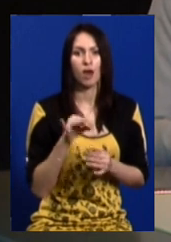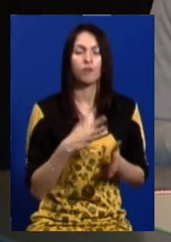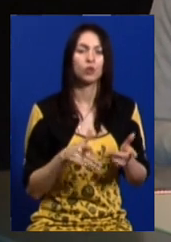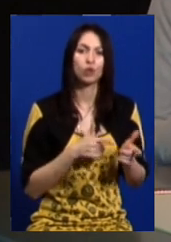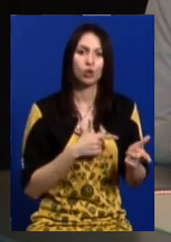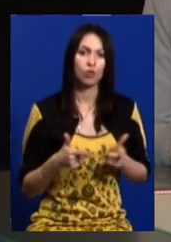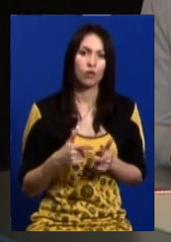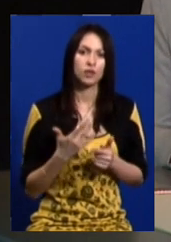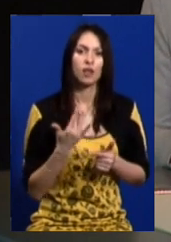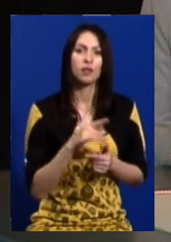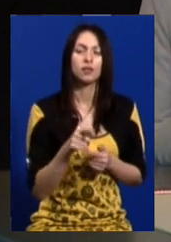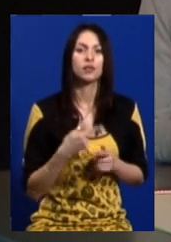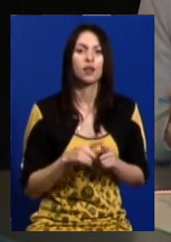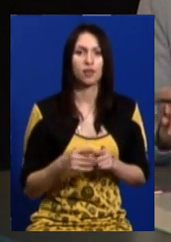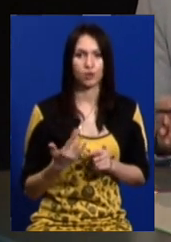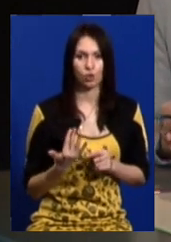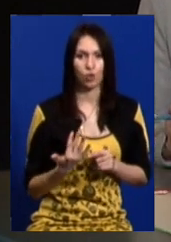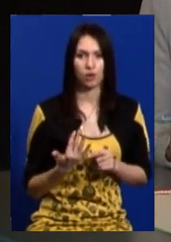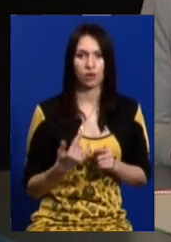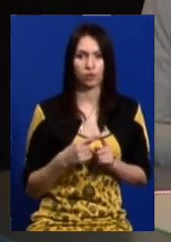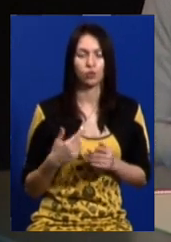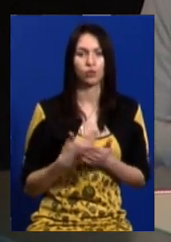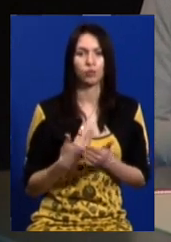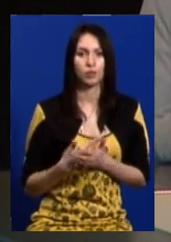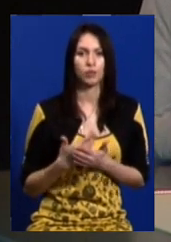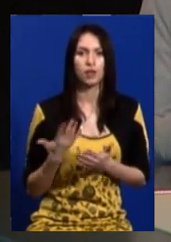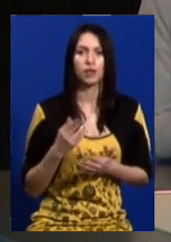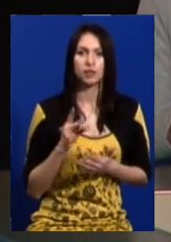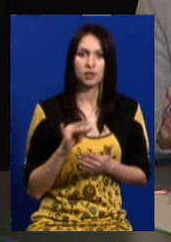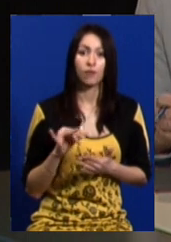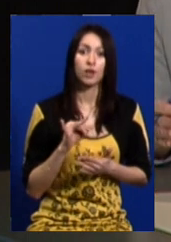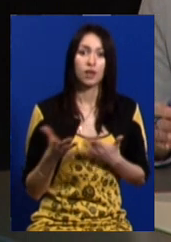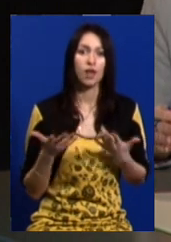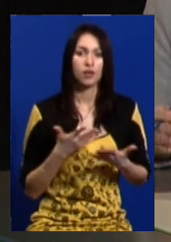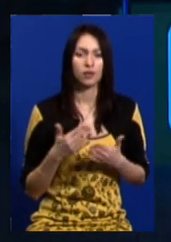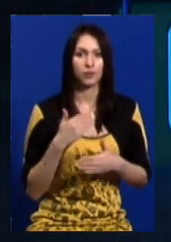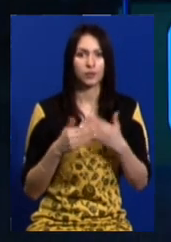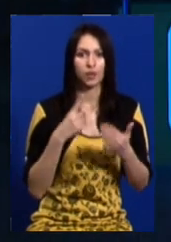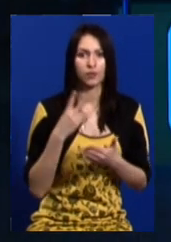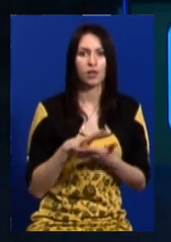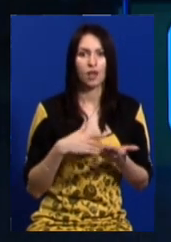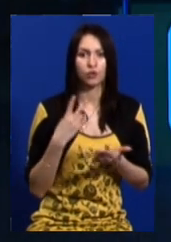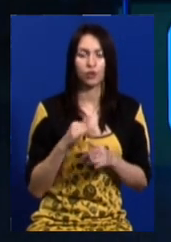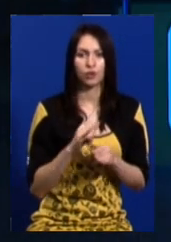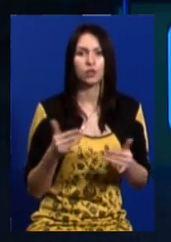переходу. По-перше, кілька – це скільки? Ну, порядок хоча б цифр. І які тенденції ви зараз